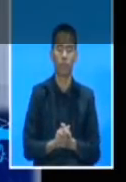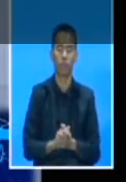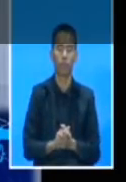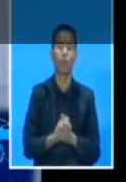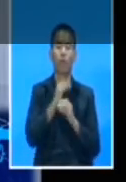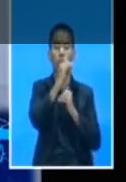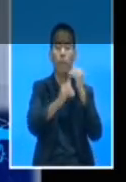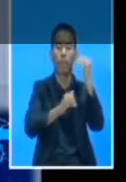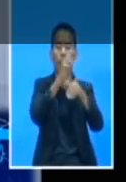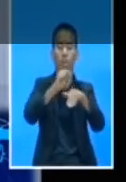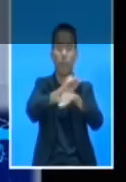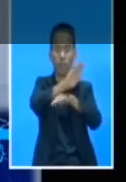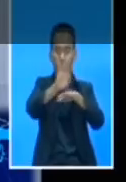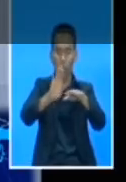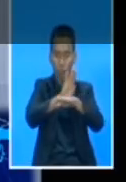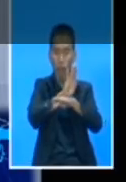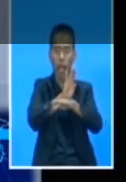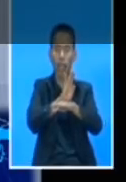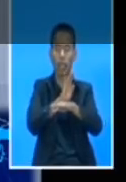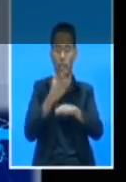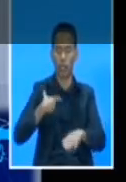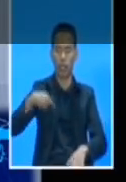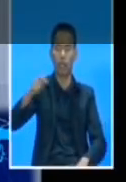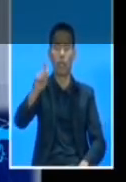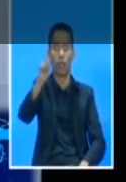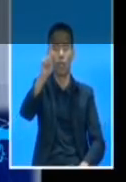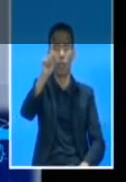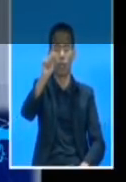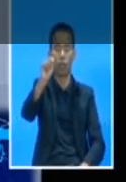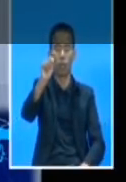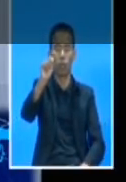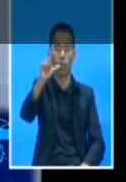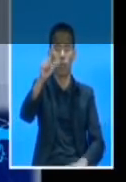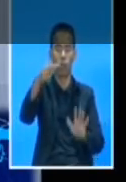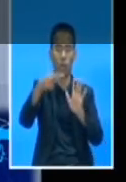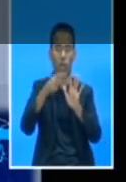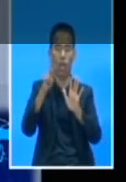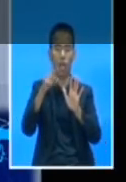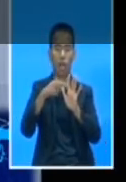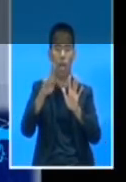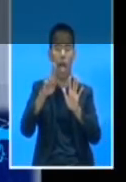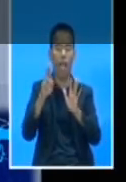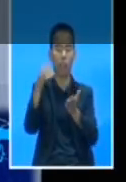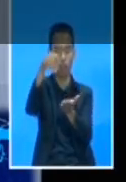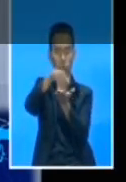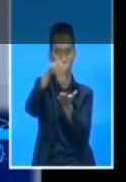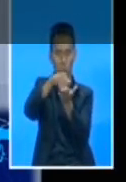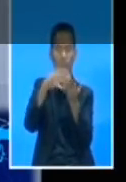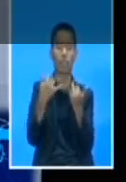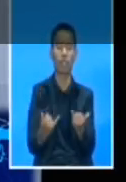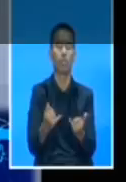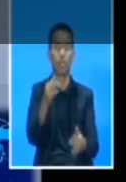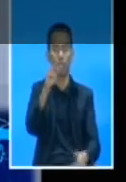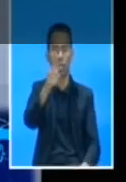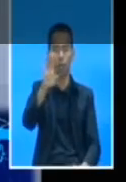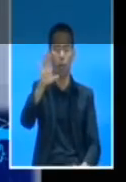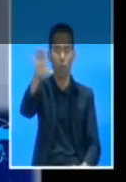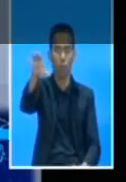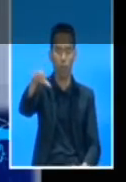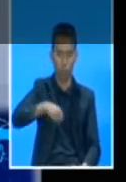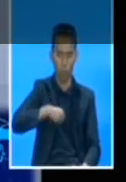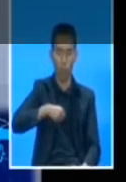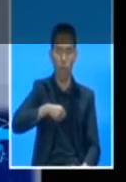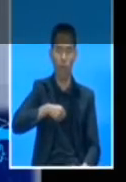นาสถาบันอนุญาโตตุลาการของไทยให้เป็นศูนย์กลางของภูมิภาคนี้และนำระบบอนุญาโตตุลา